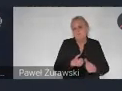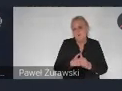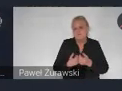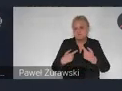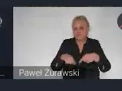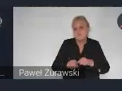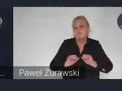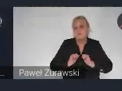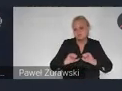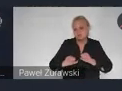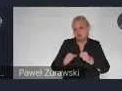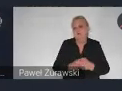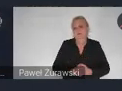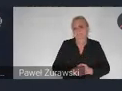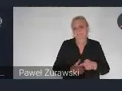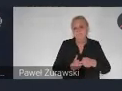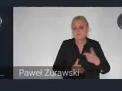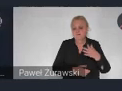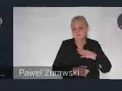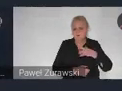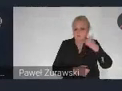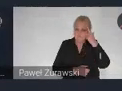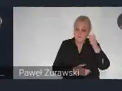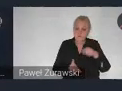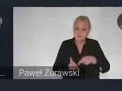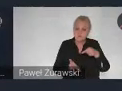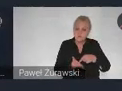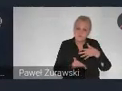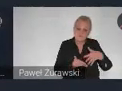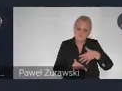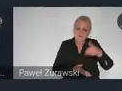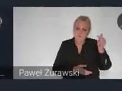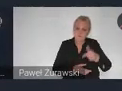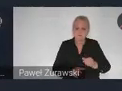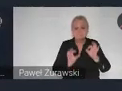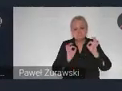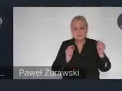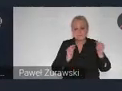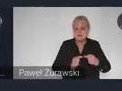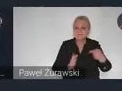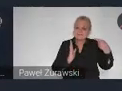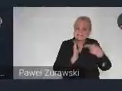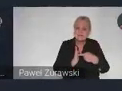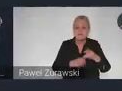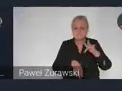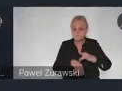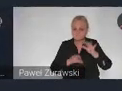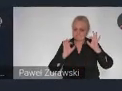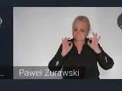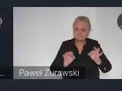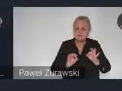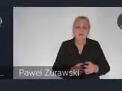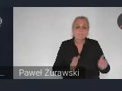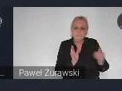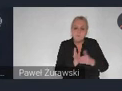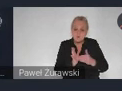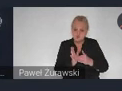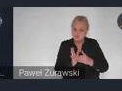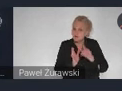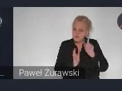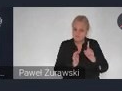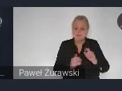działania warto pamiętać że te wydatki powinny być racjonalne celowe efektywne i niezbędne do